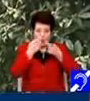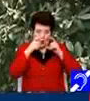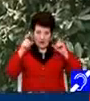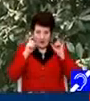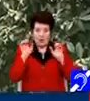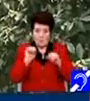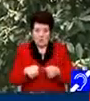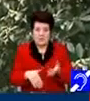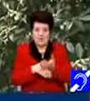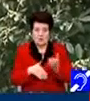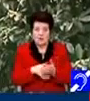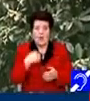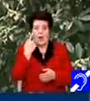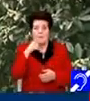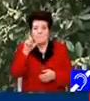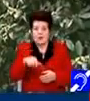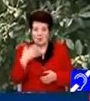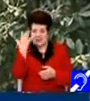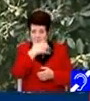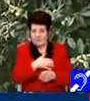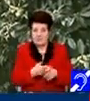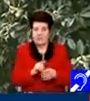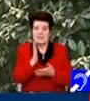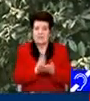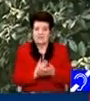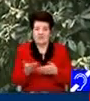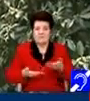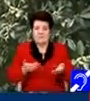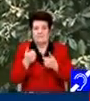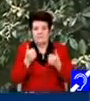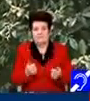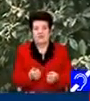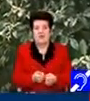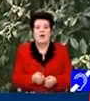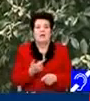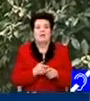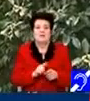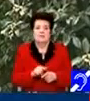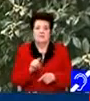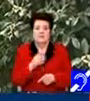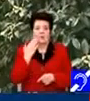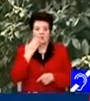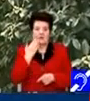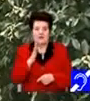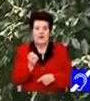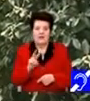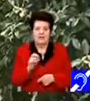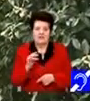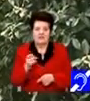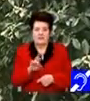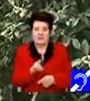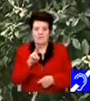care pot ajuta persoanele nevăzătoare să devină produse de serie. Din Valencia, pentru Televiziunea Română, Lucian